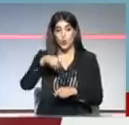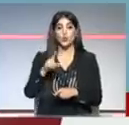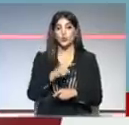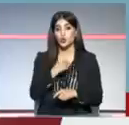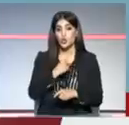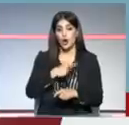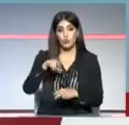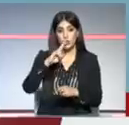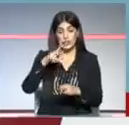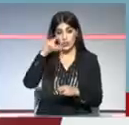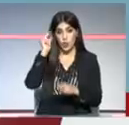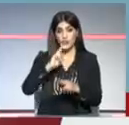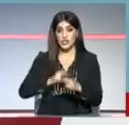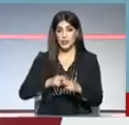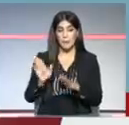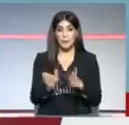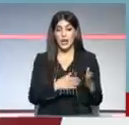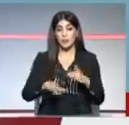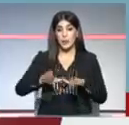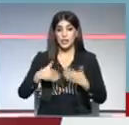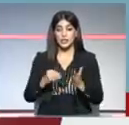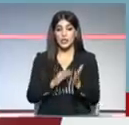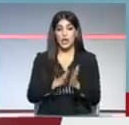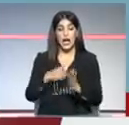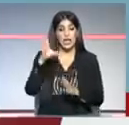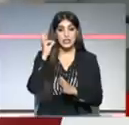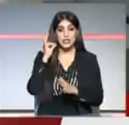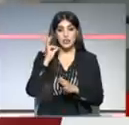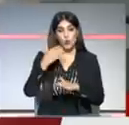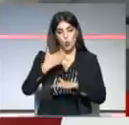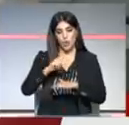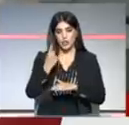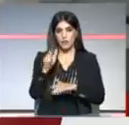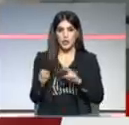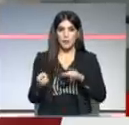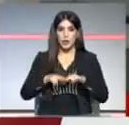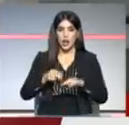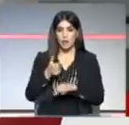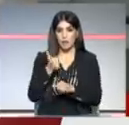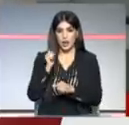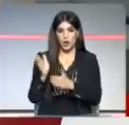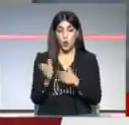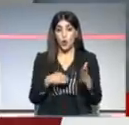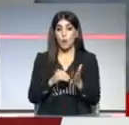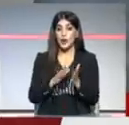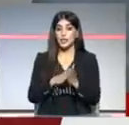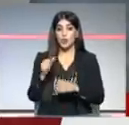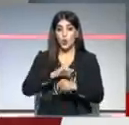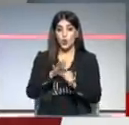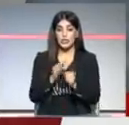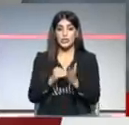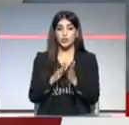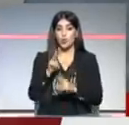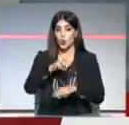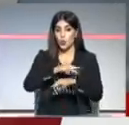بعد ان سجل ترين حالتي وفاه مساء امس ومن حيث الاصابه بفيروس كورونا سجلت وليد